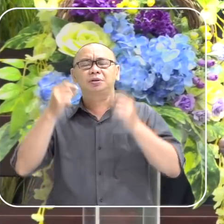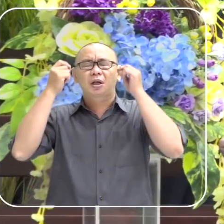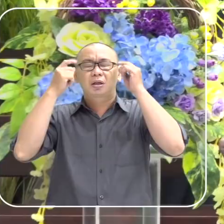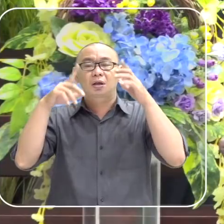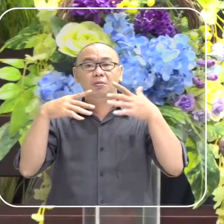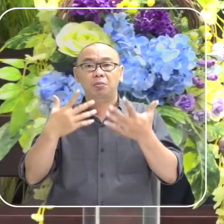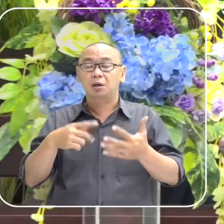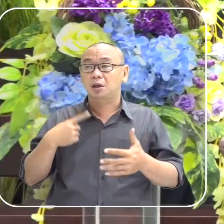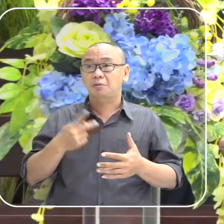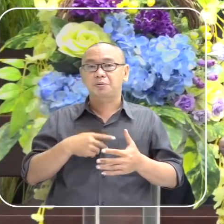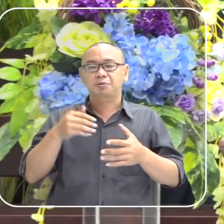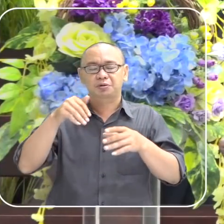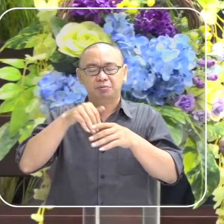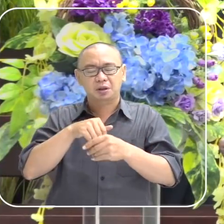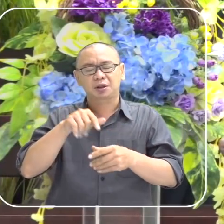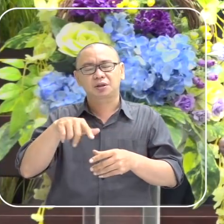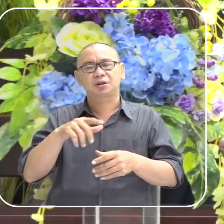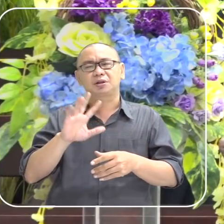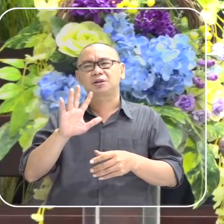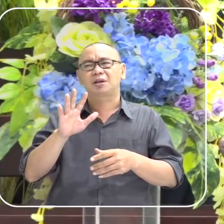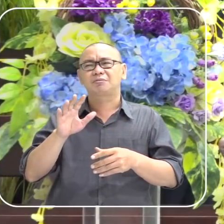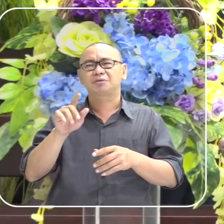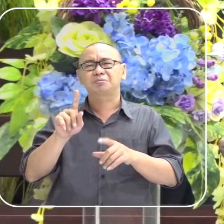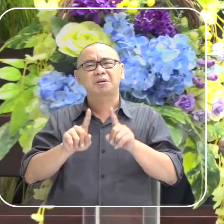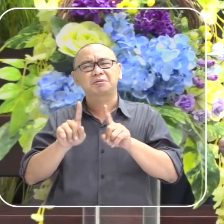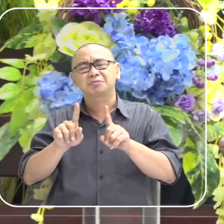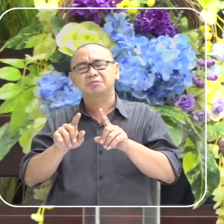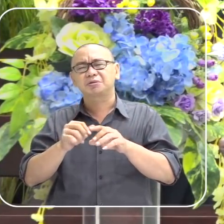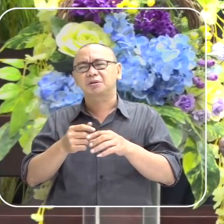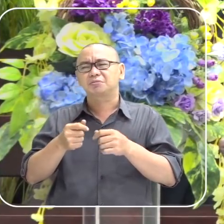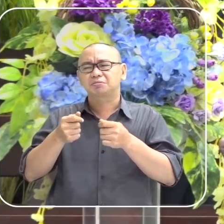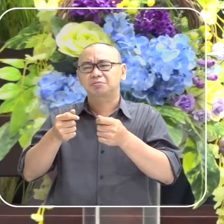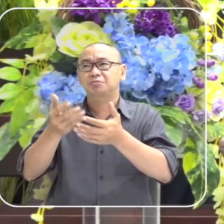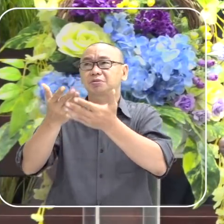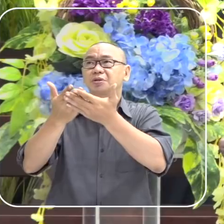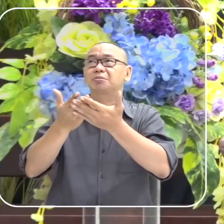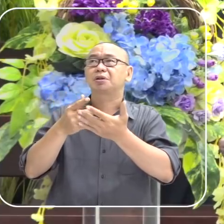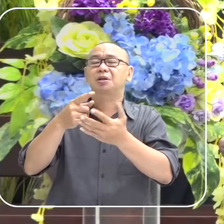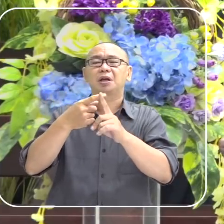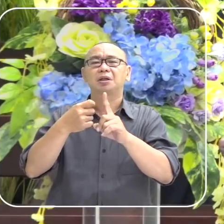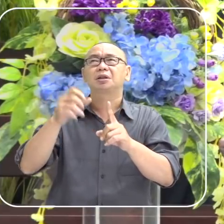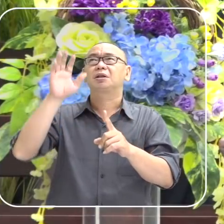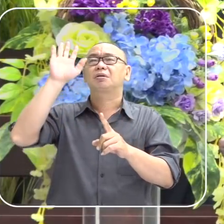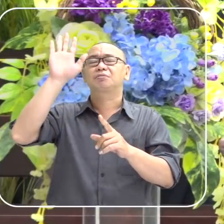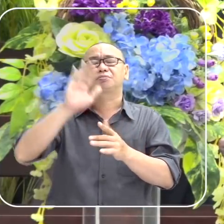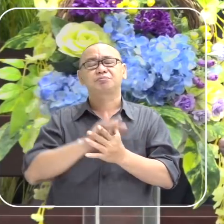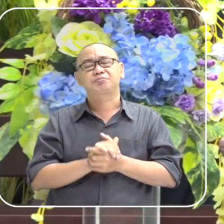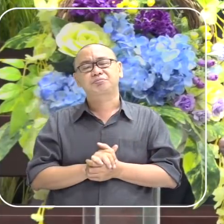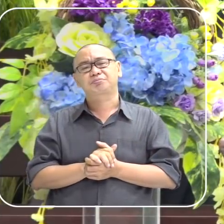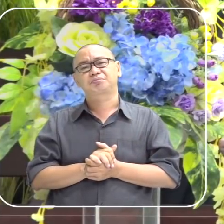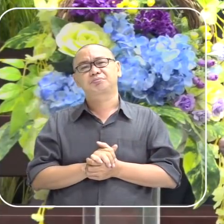Kami sadar akan apa yang kami persembahkan ini adalah tidak sebanding dengan berkat-Mu yang kami terima.